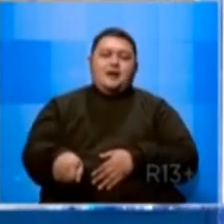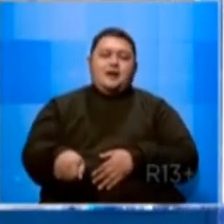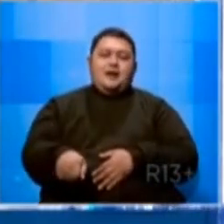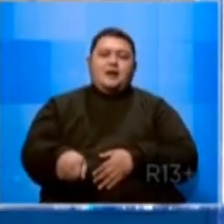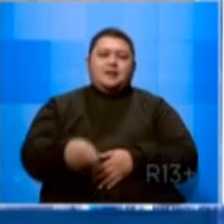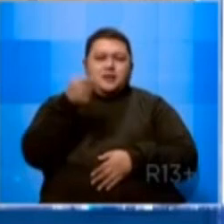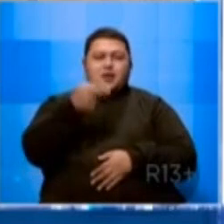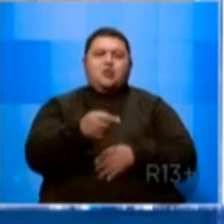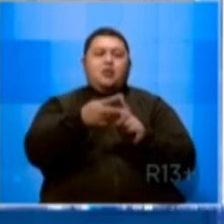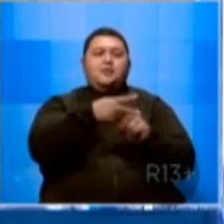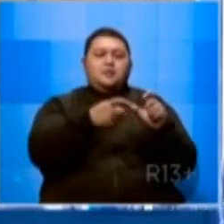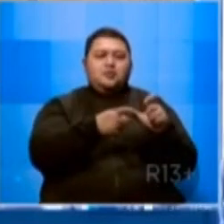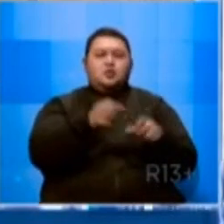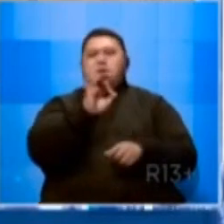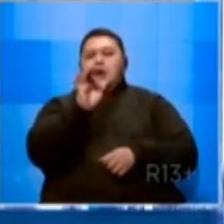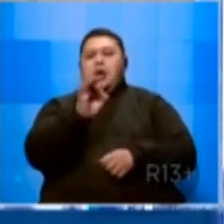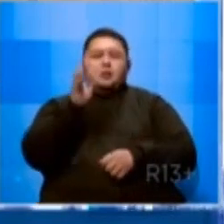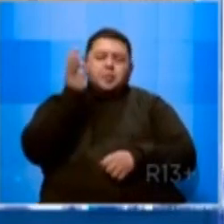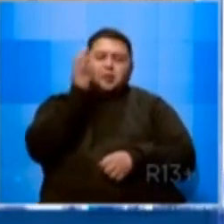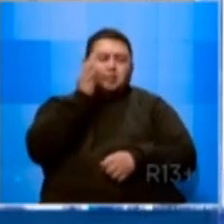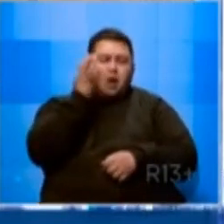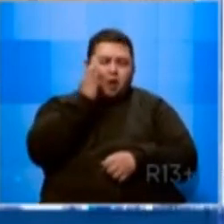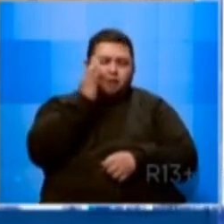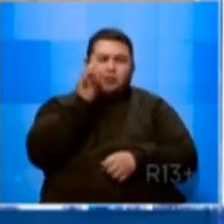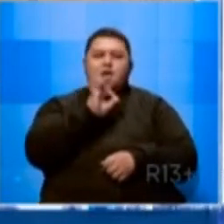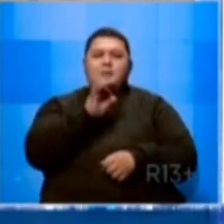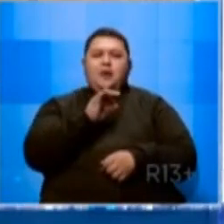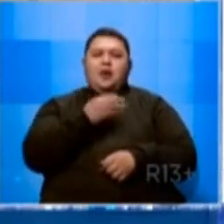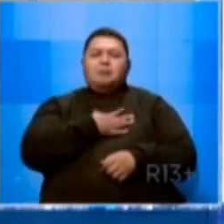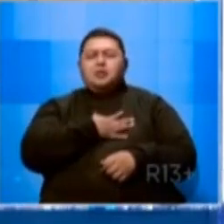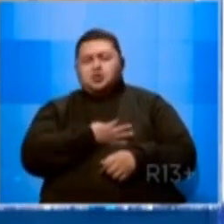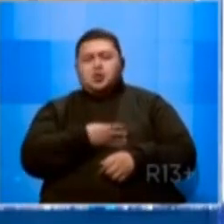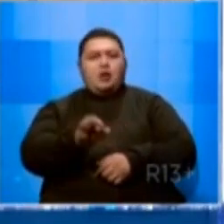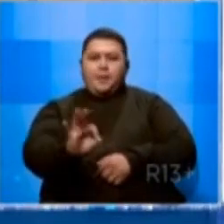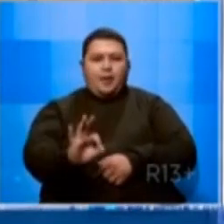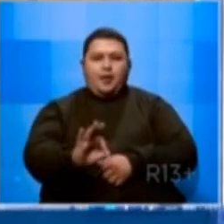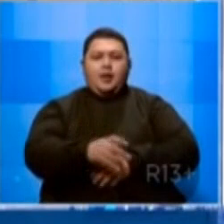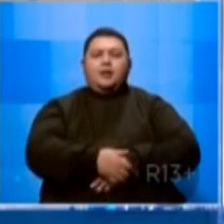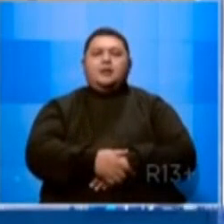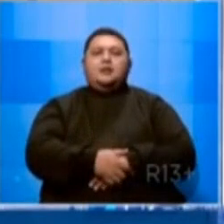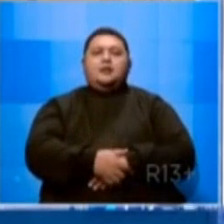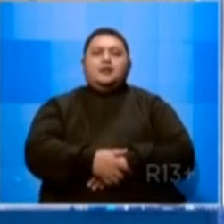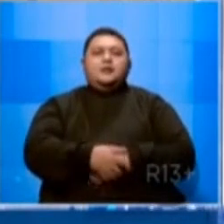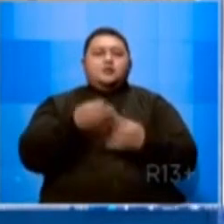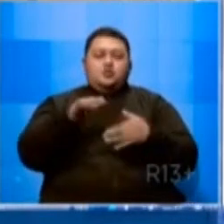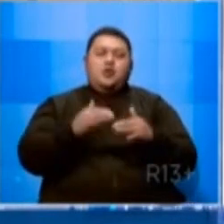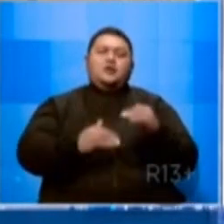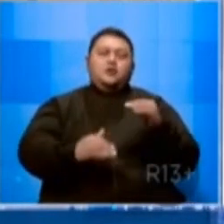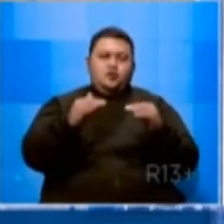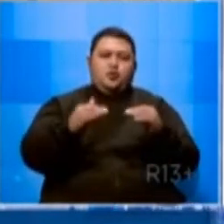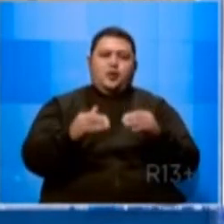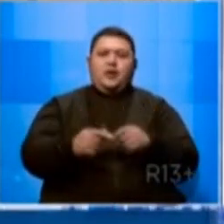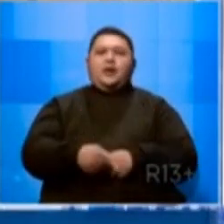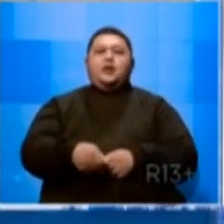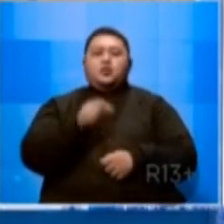disambut itu tidak pernah meminta maaf dan tidak pernah menyesal atas perbuatan sehingga Sudah Selayaknya majelis hakim